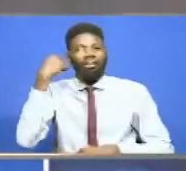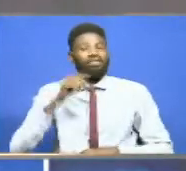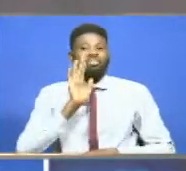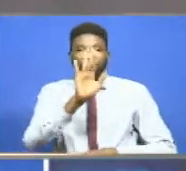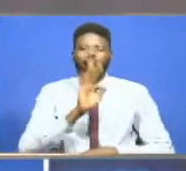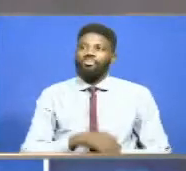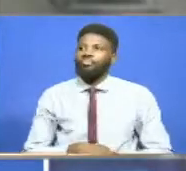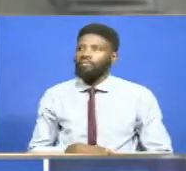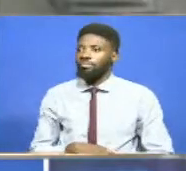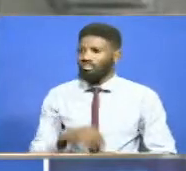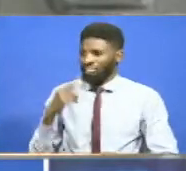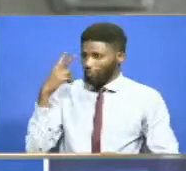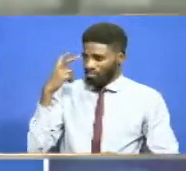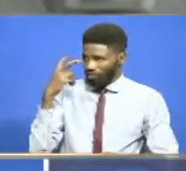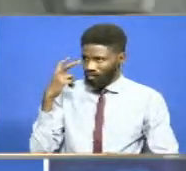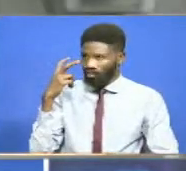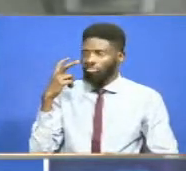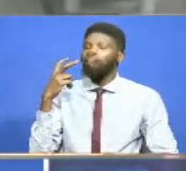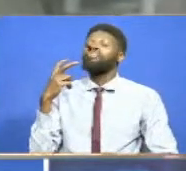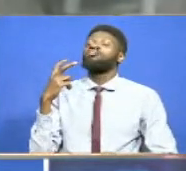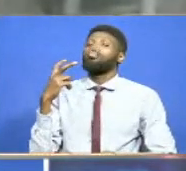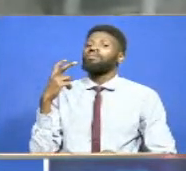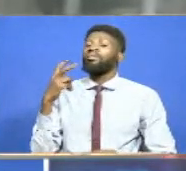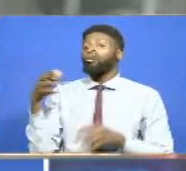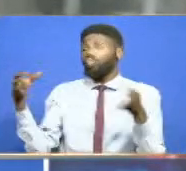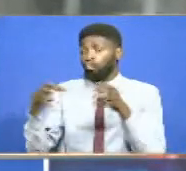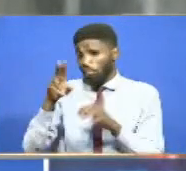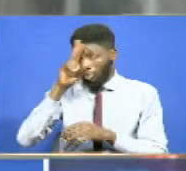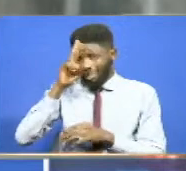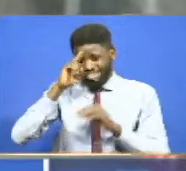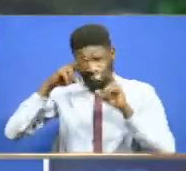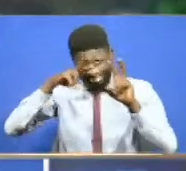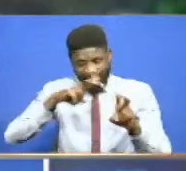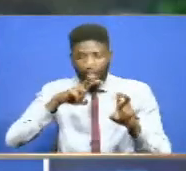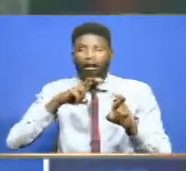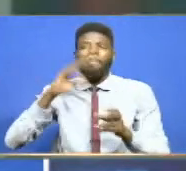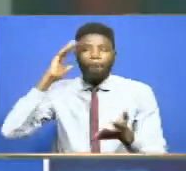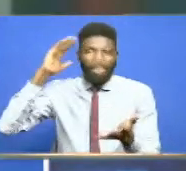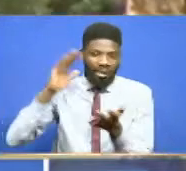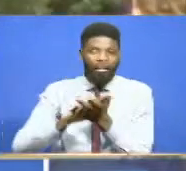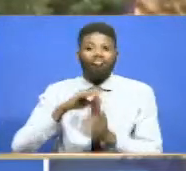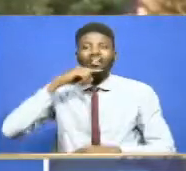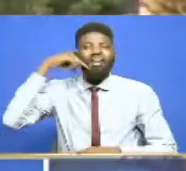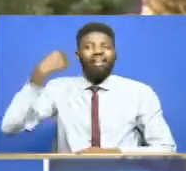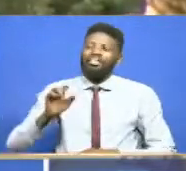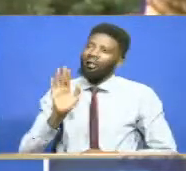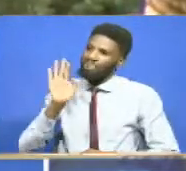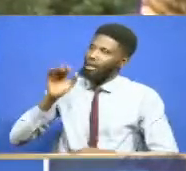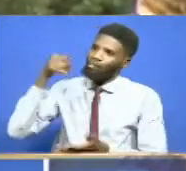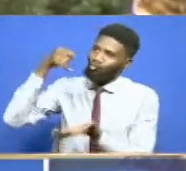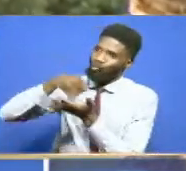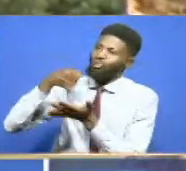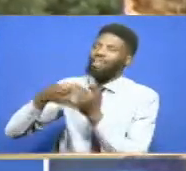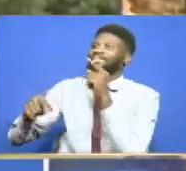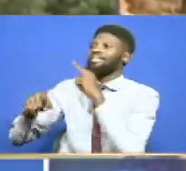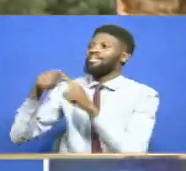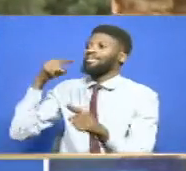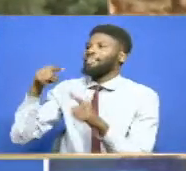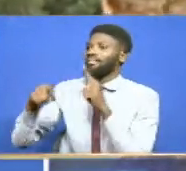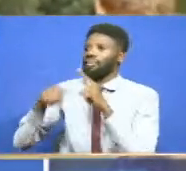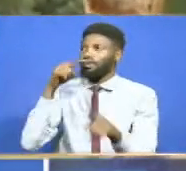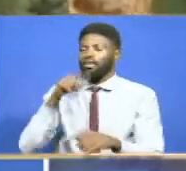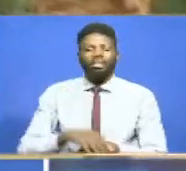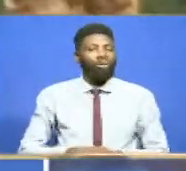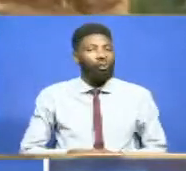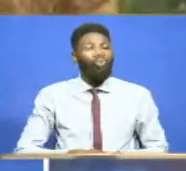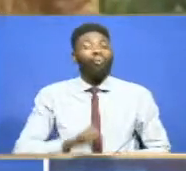Maafisa ujasusi wa Ulaya wanaamini kwamba kitengo hicho cha Urusi kinahusishwa na hujuma, maasi na mauaji. Mbunge mmoja